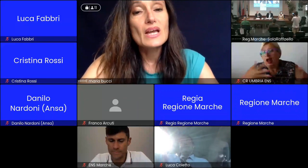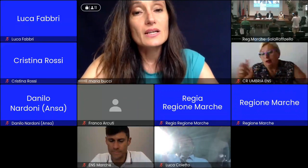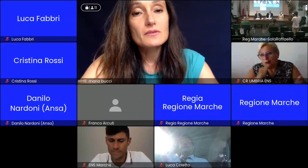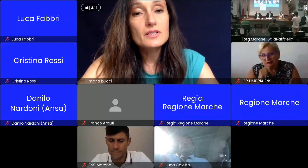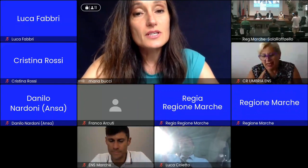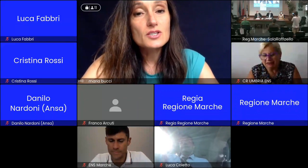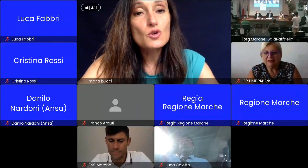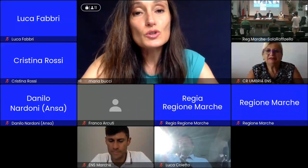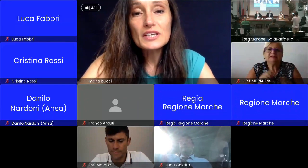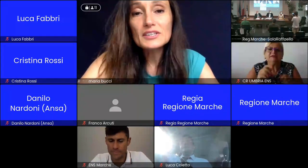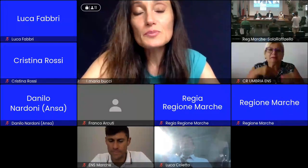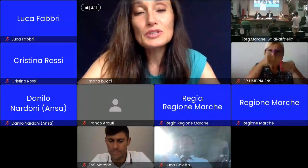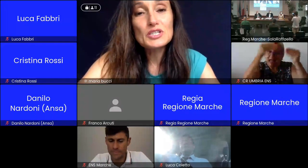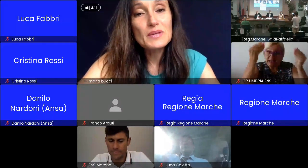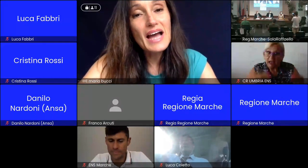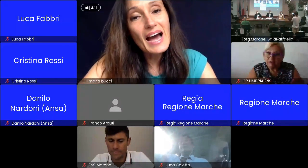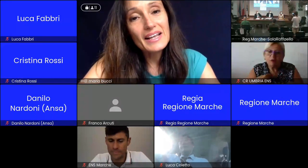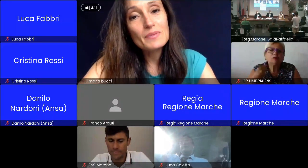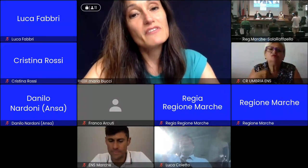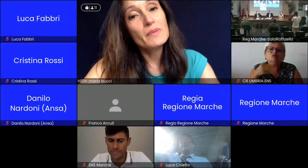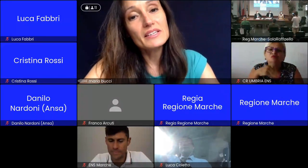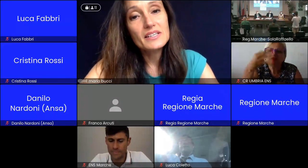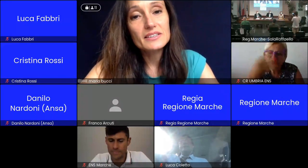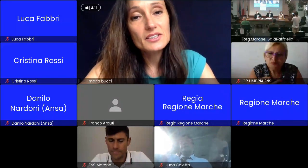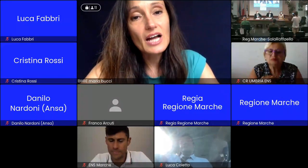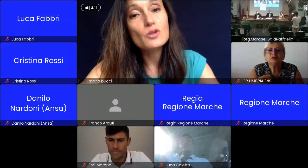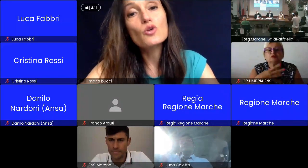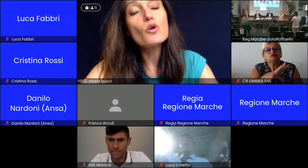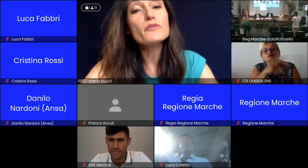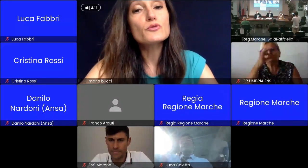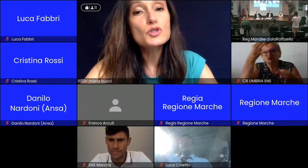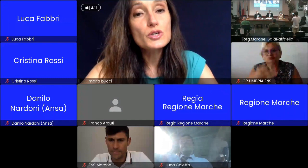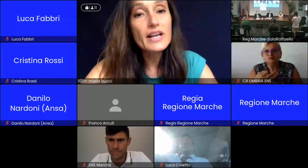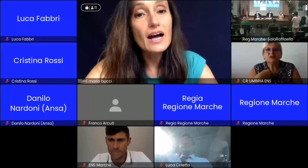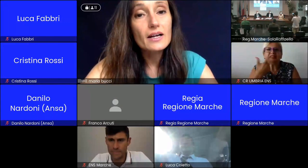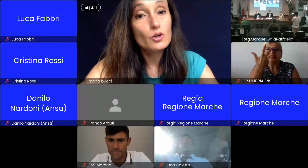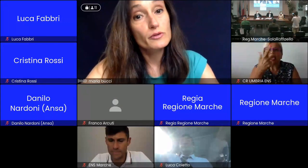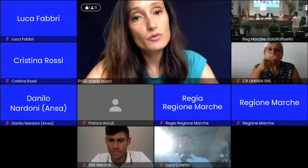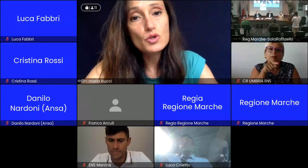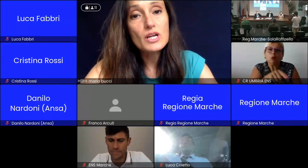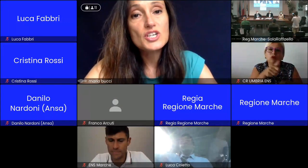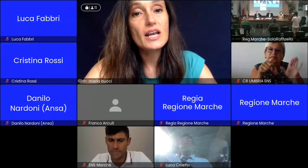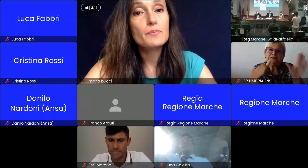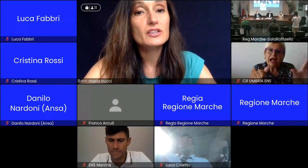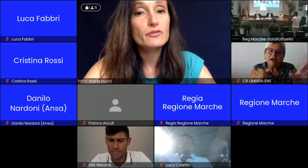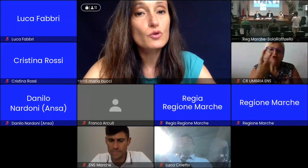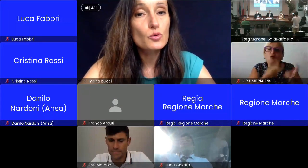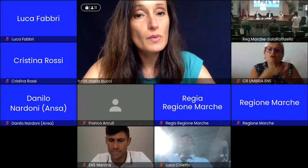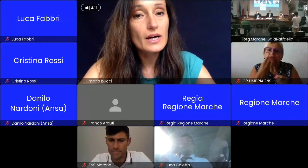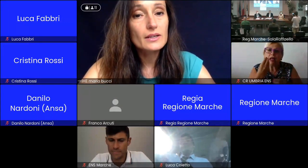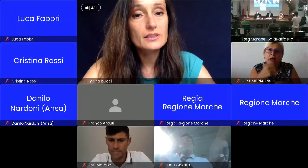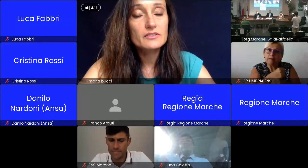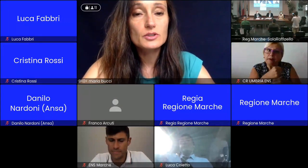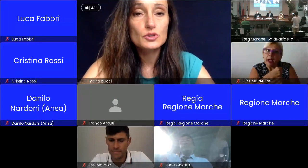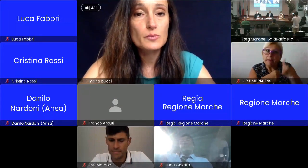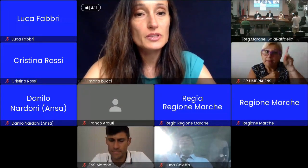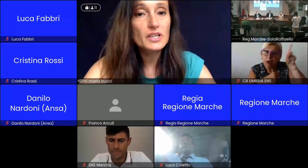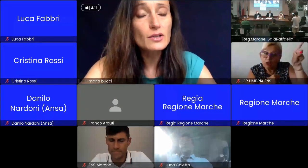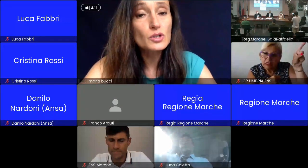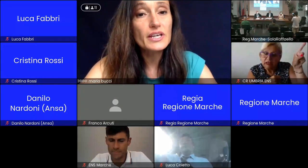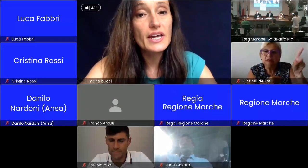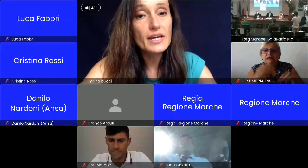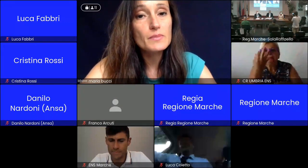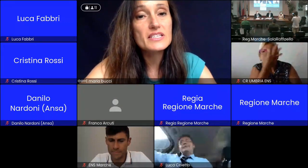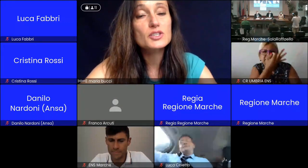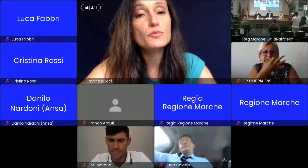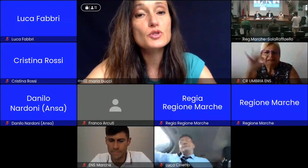finanziamento. Sono contenta di poter spiegare brevemente nel dettaglio come funzionerà, come funziona già la piattaforma di